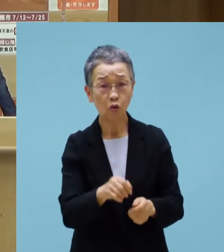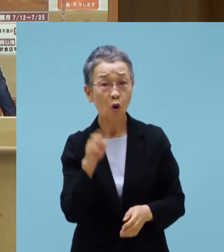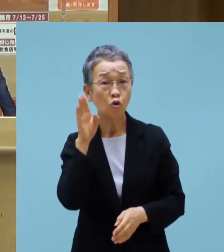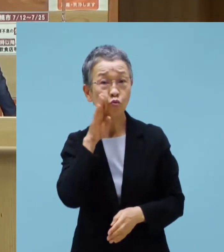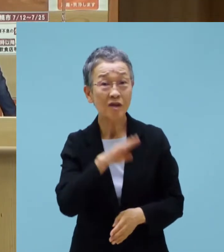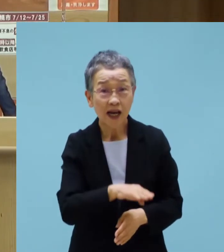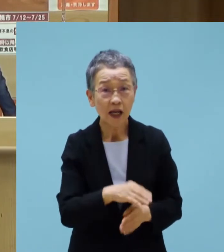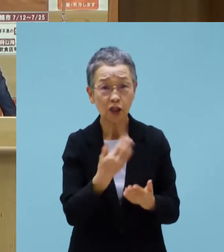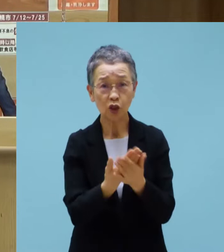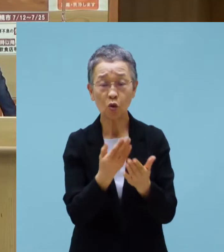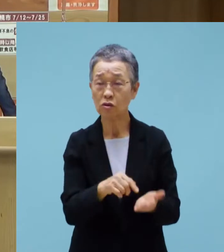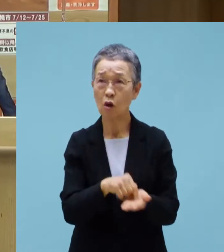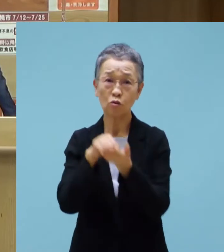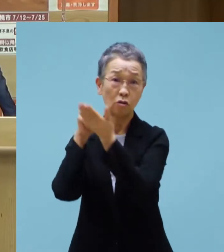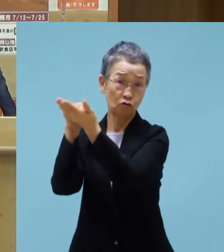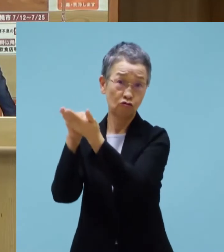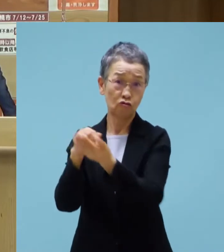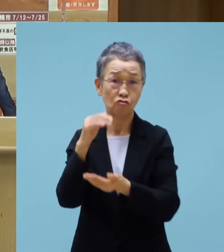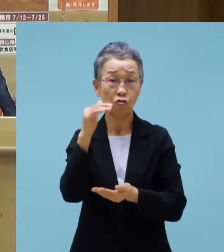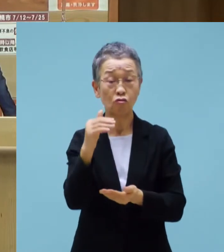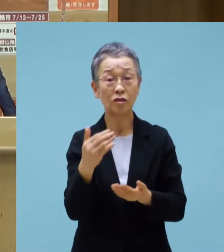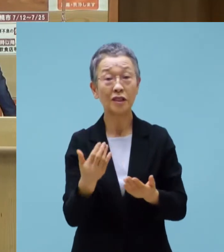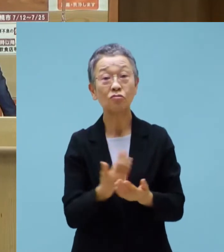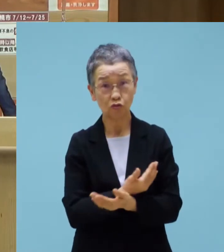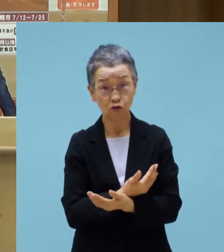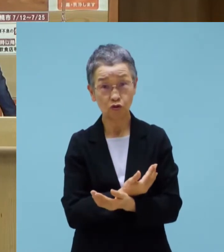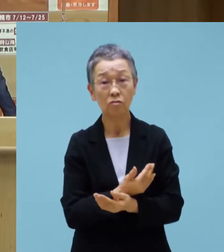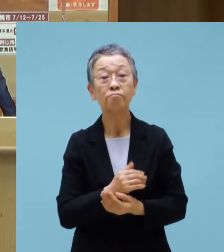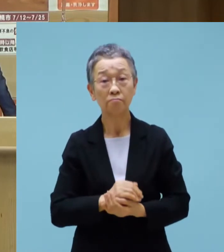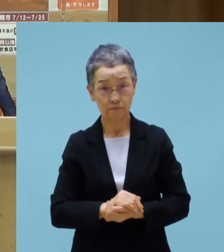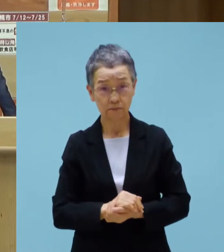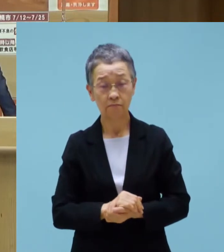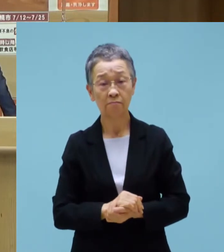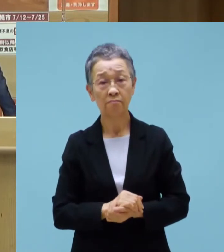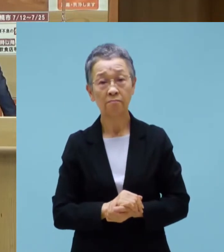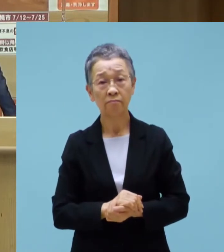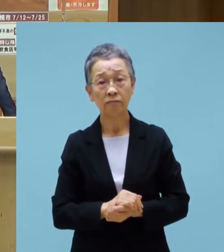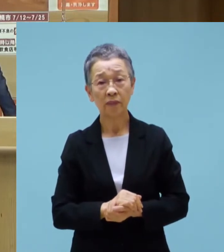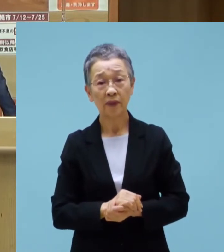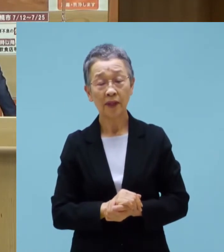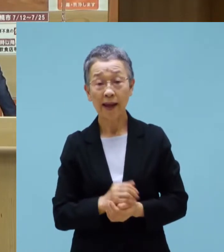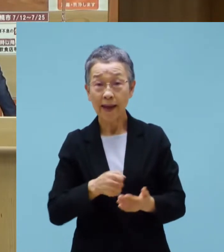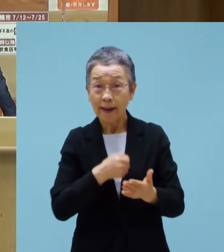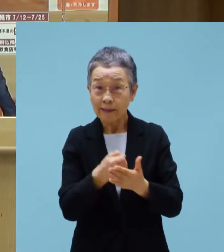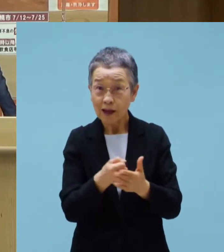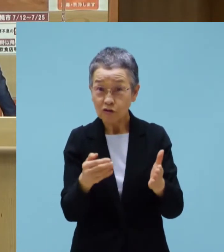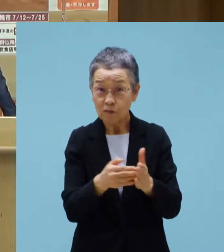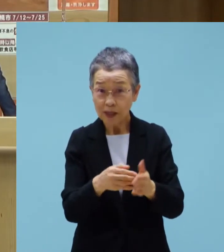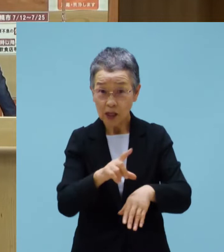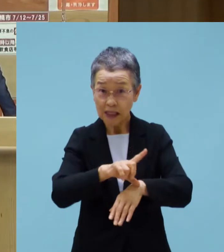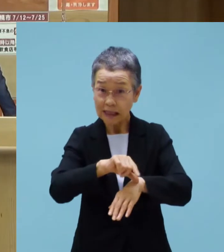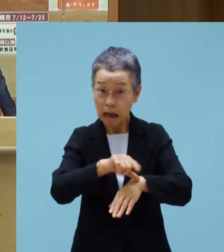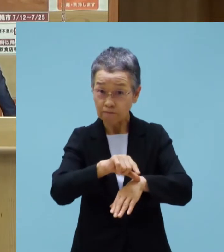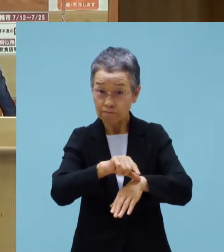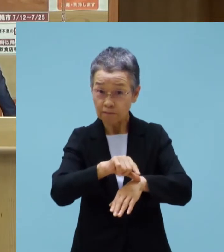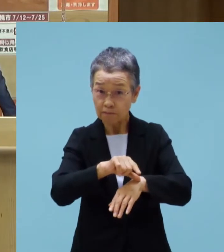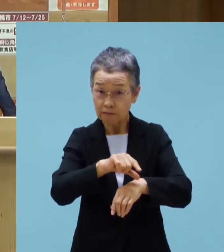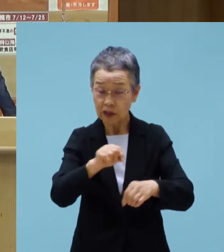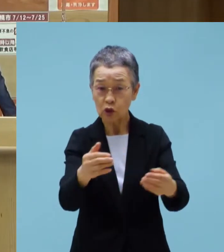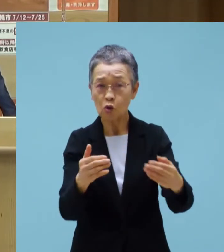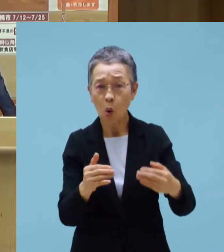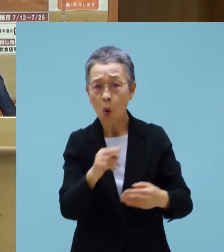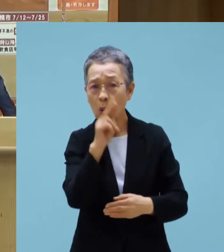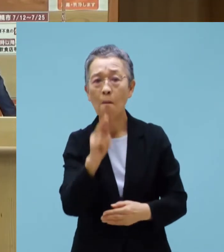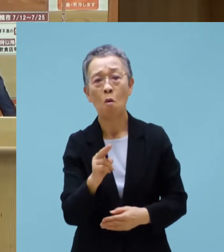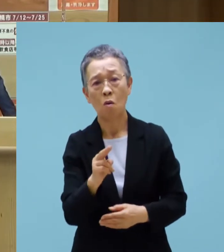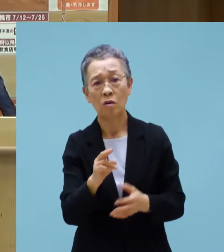させていただくと。でさらにはその、決定まで時間がかかるかもしれませんので、